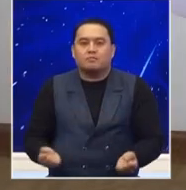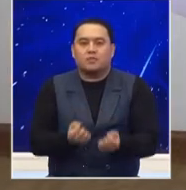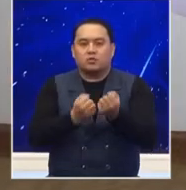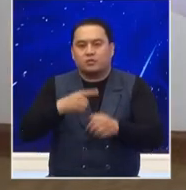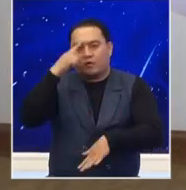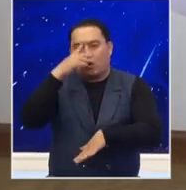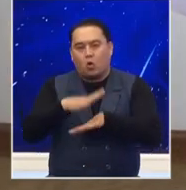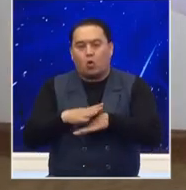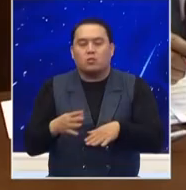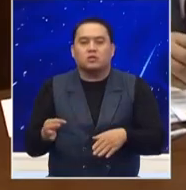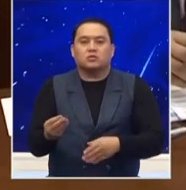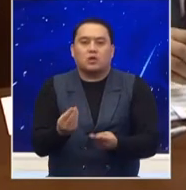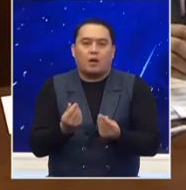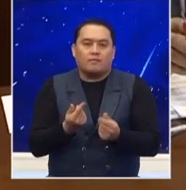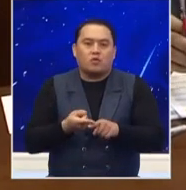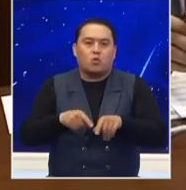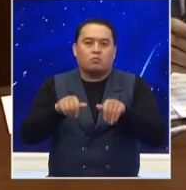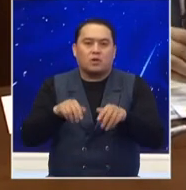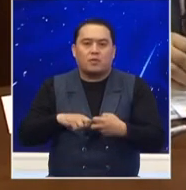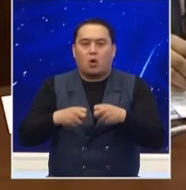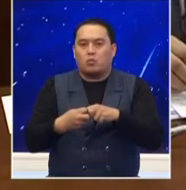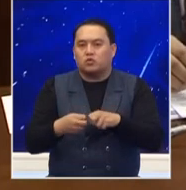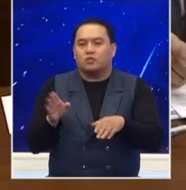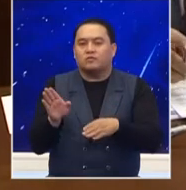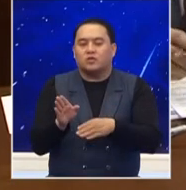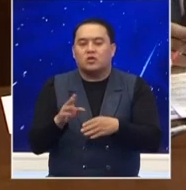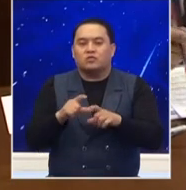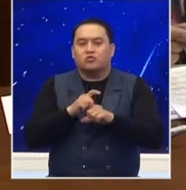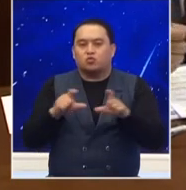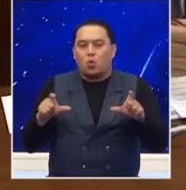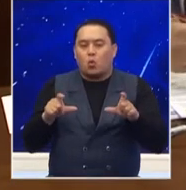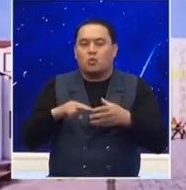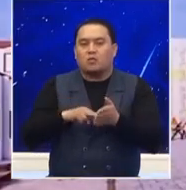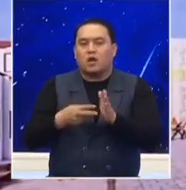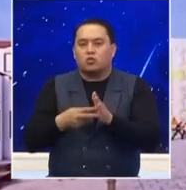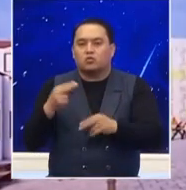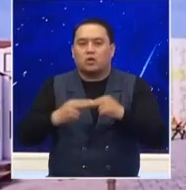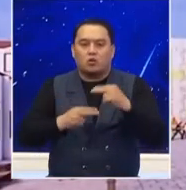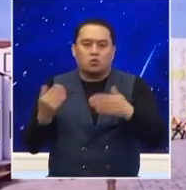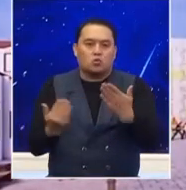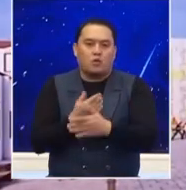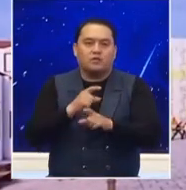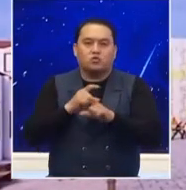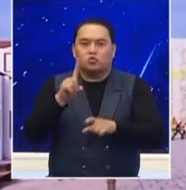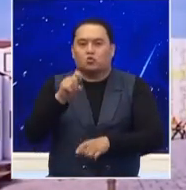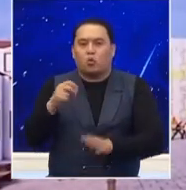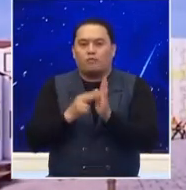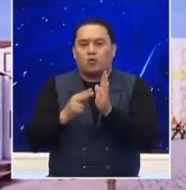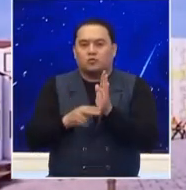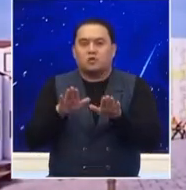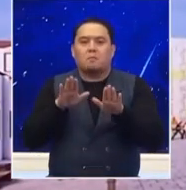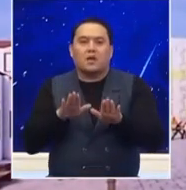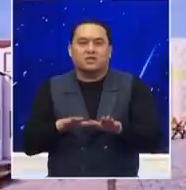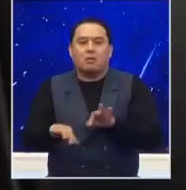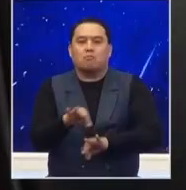со стороны областного акимата. Для решения проблемы трехсменного обучения в селе Бастубе планируется строительство новой школы на 180 мест. Так